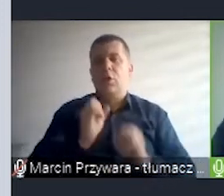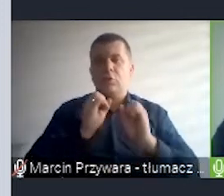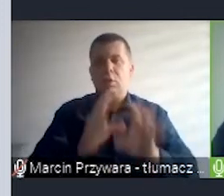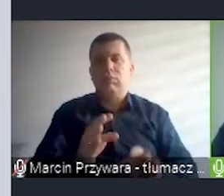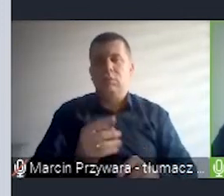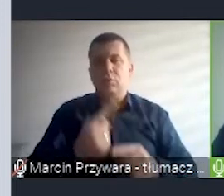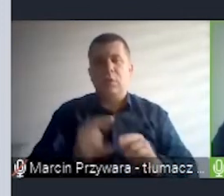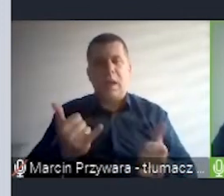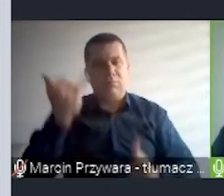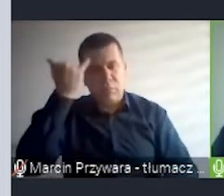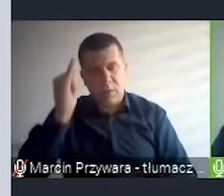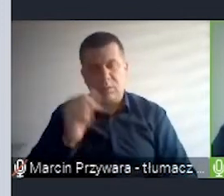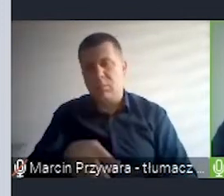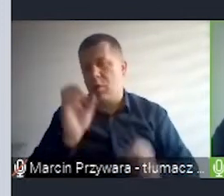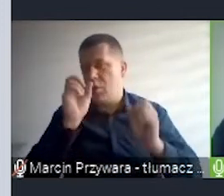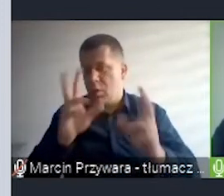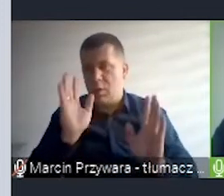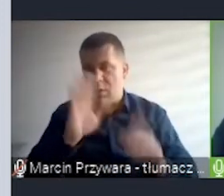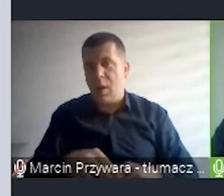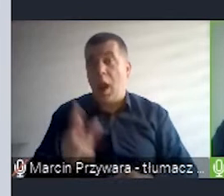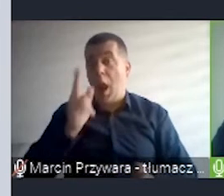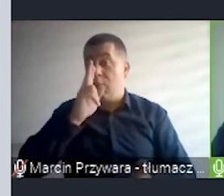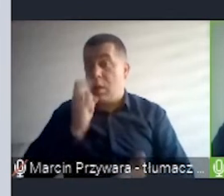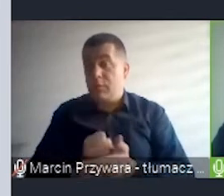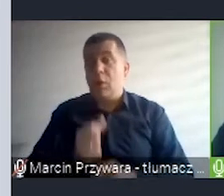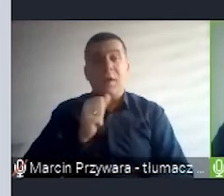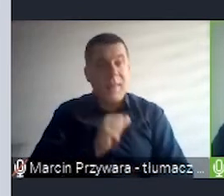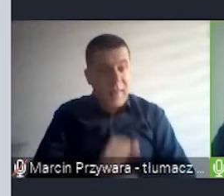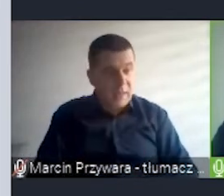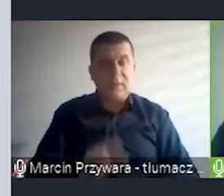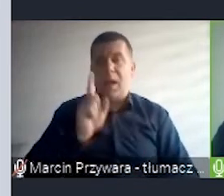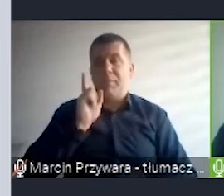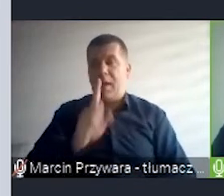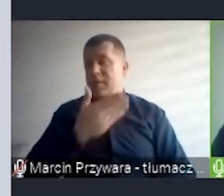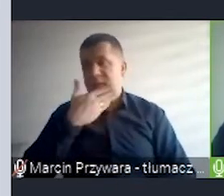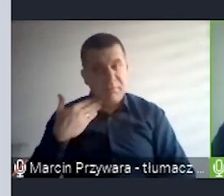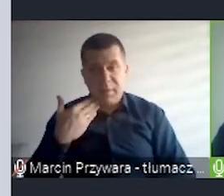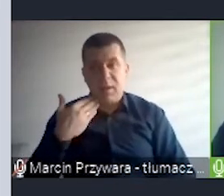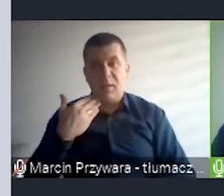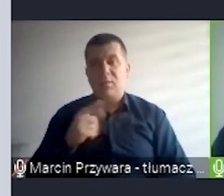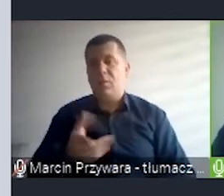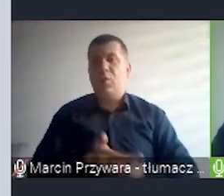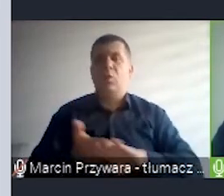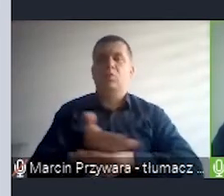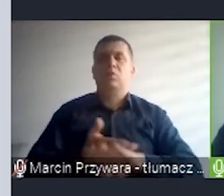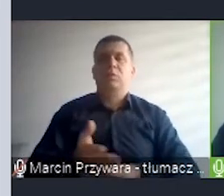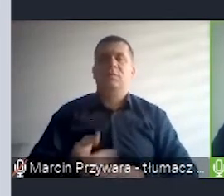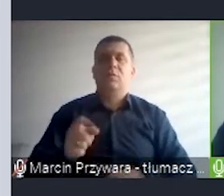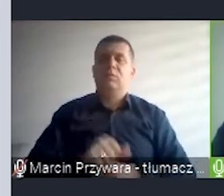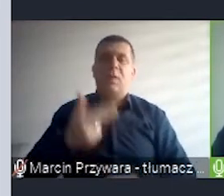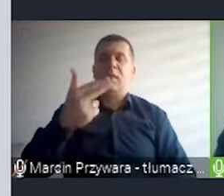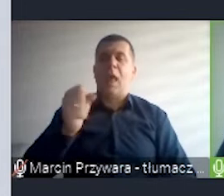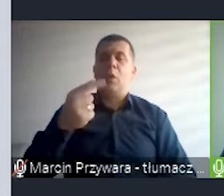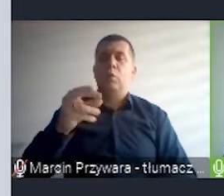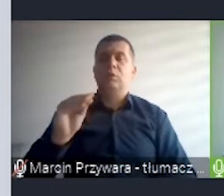się jakiegoś błędu, to okej. Ale jeżeli potwierdziliście, że coś jest, a czegoś nie ma, realnie, to już jest nadużycie.